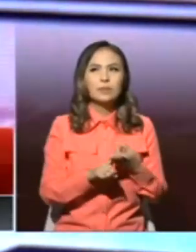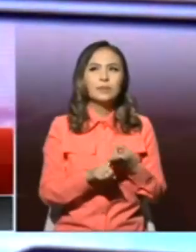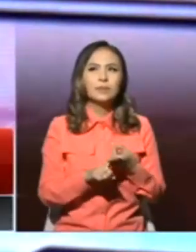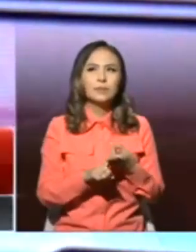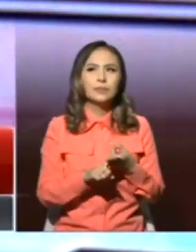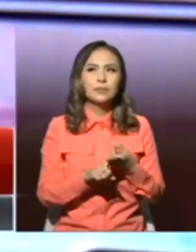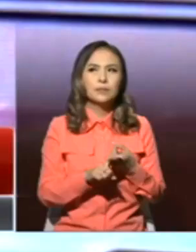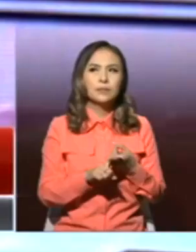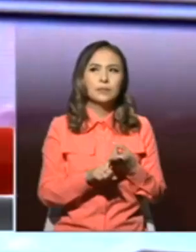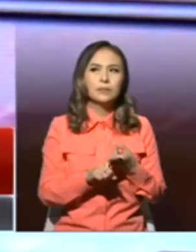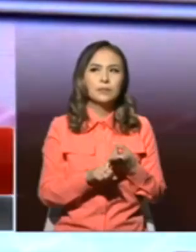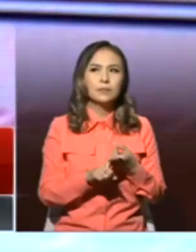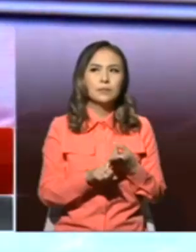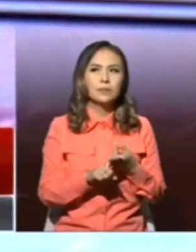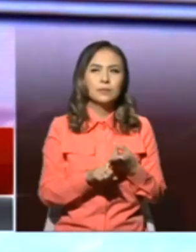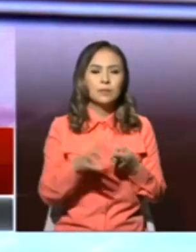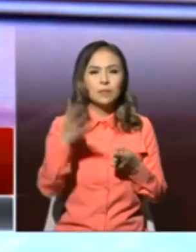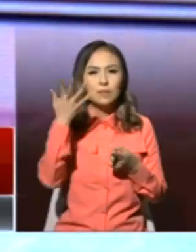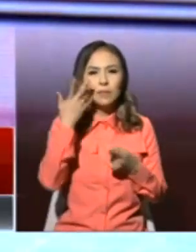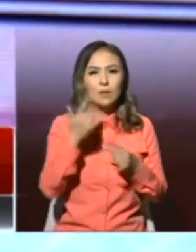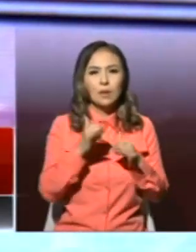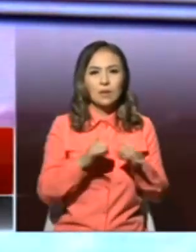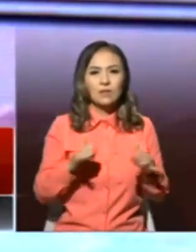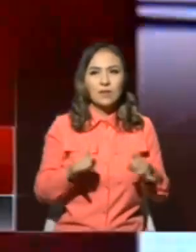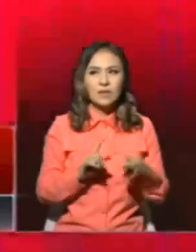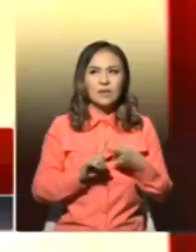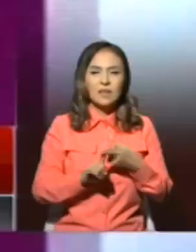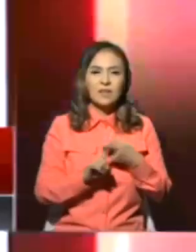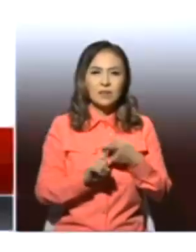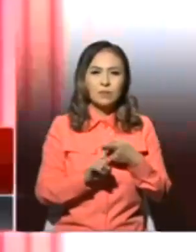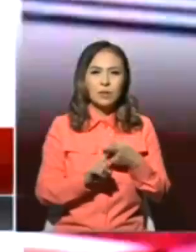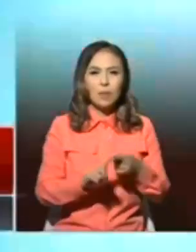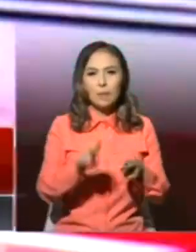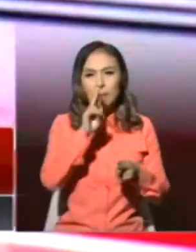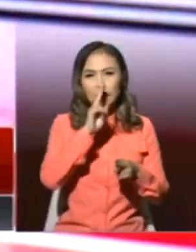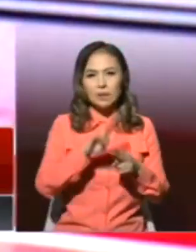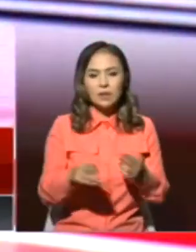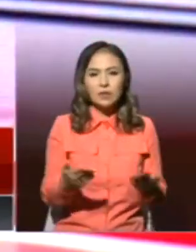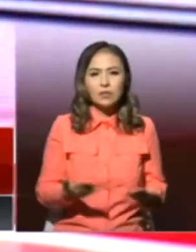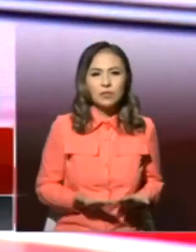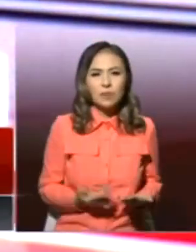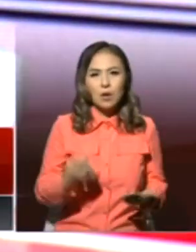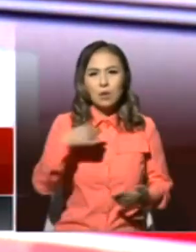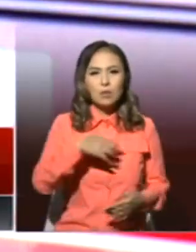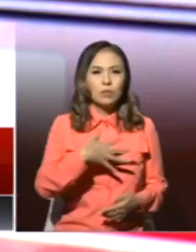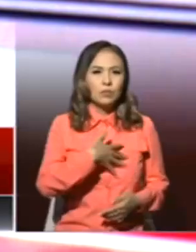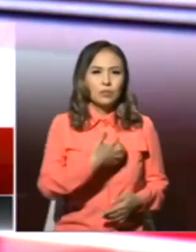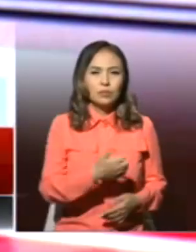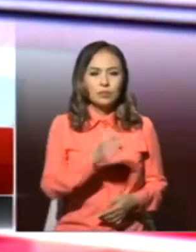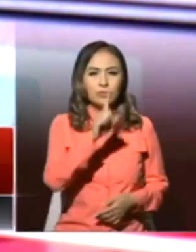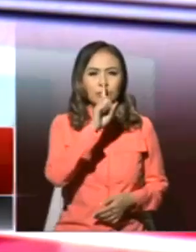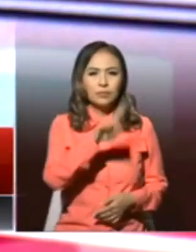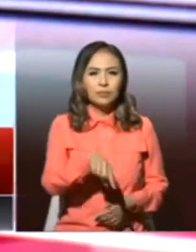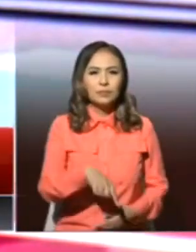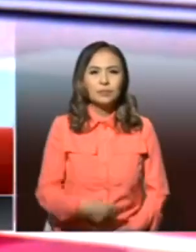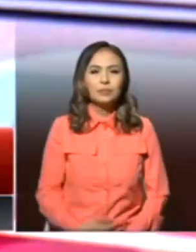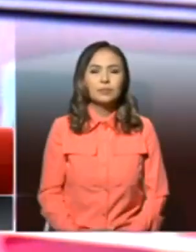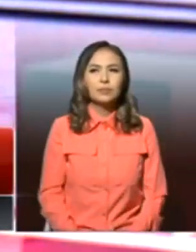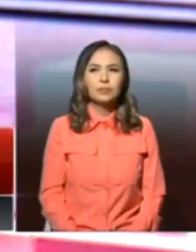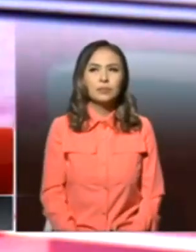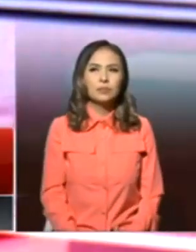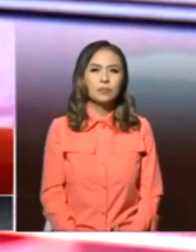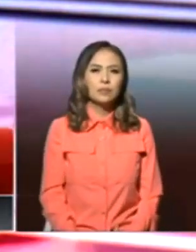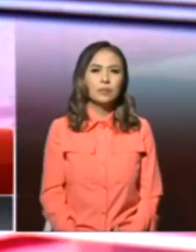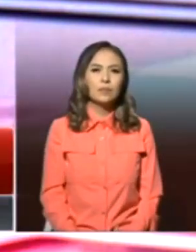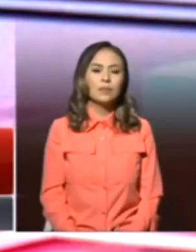тәуелділік дамыған кезде адамда құндылық жоғалады, рухани принциптер жоғалады. Міне, осы рухани принцип.